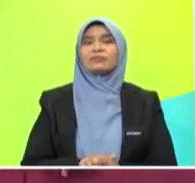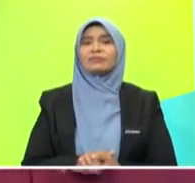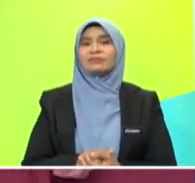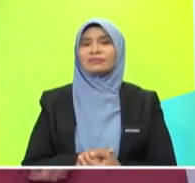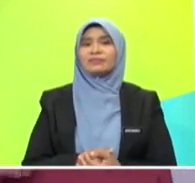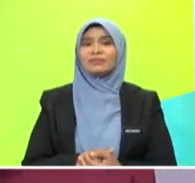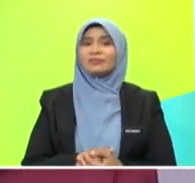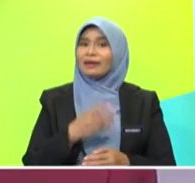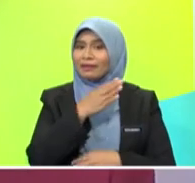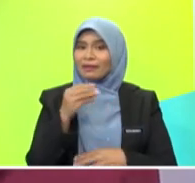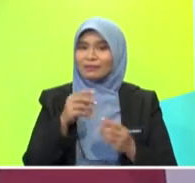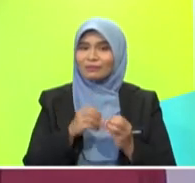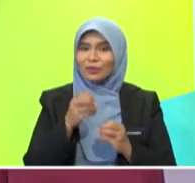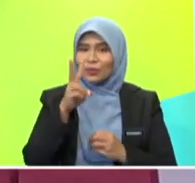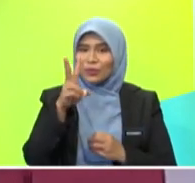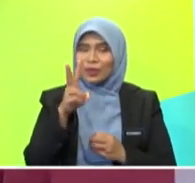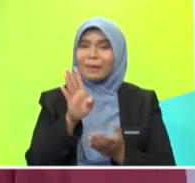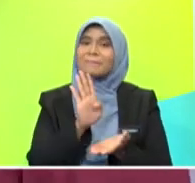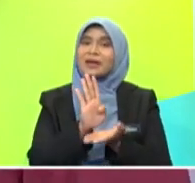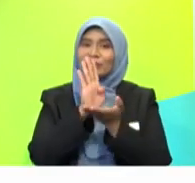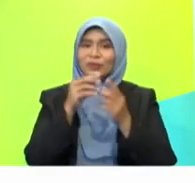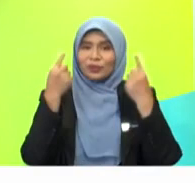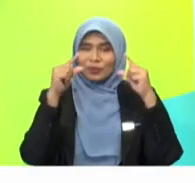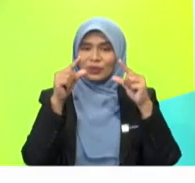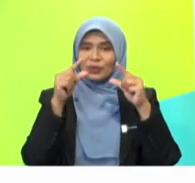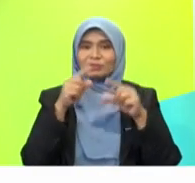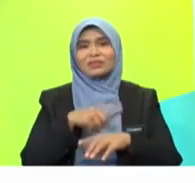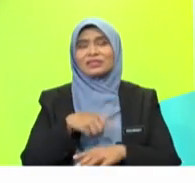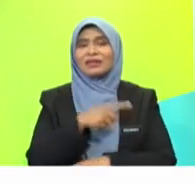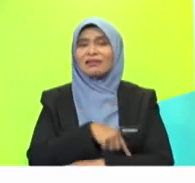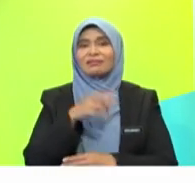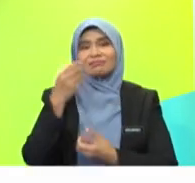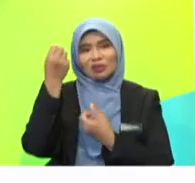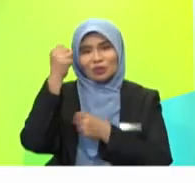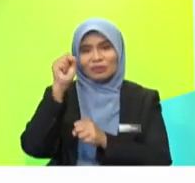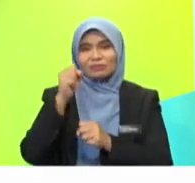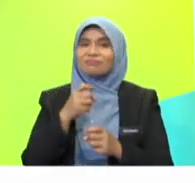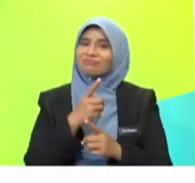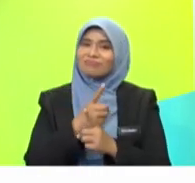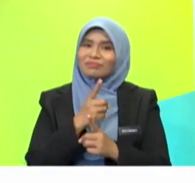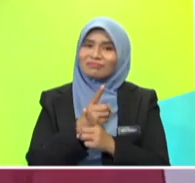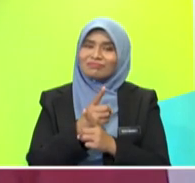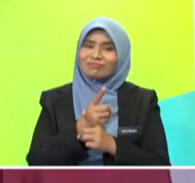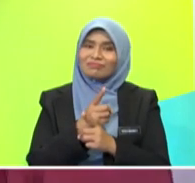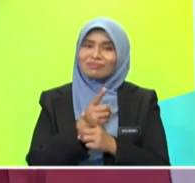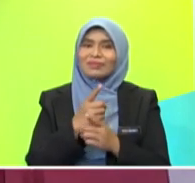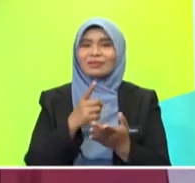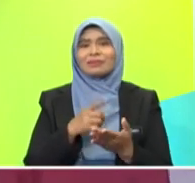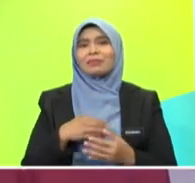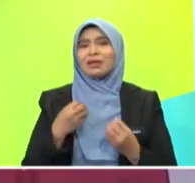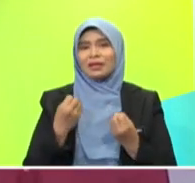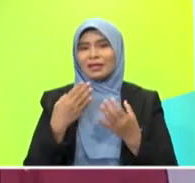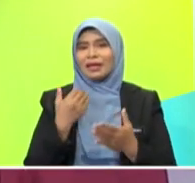dan kedua membantu guru semasa harisukan ya betul pada hari suka Apakah peralatan yang kita akan